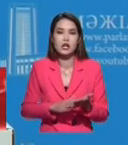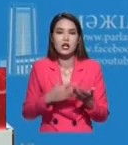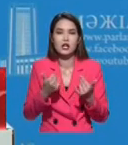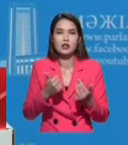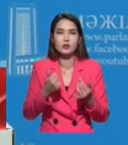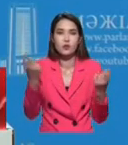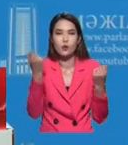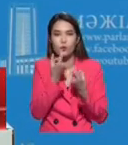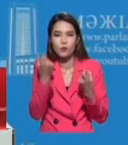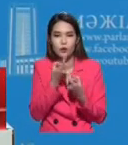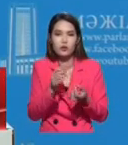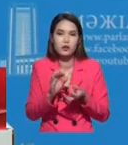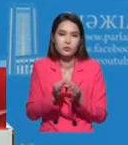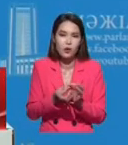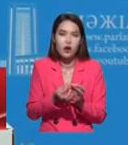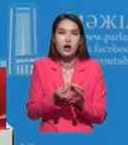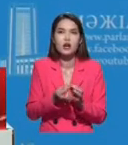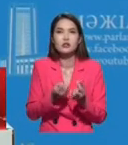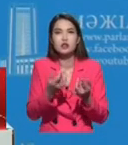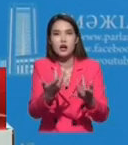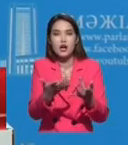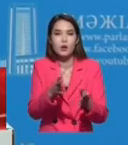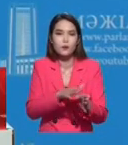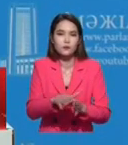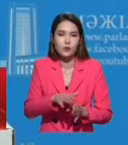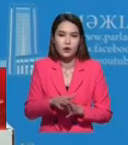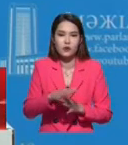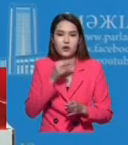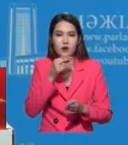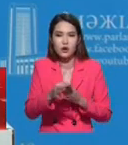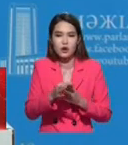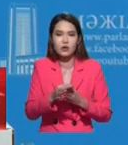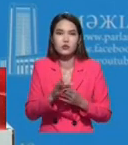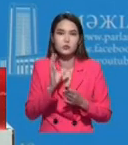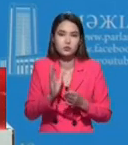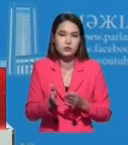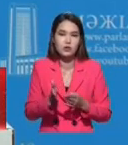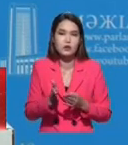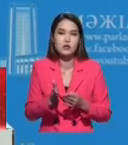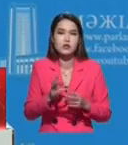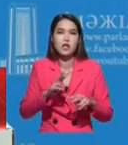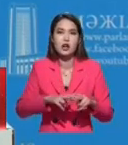мотивам. Они также в рамках уголовного дела взяты под арест.